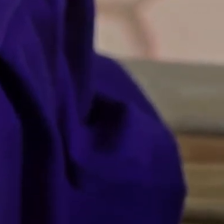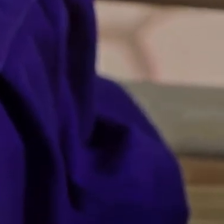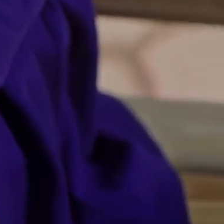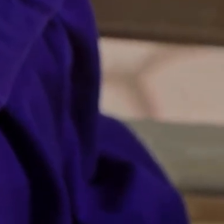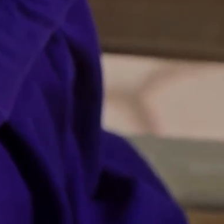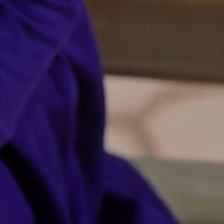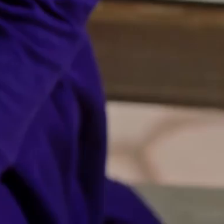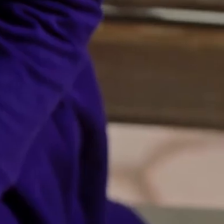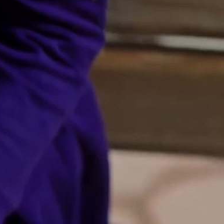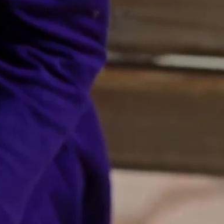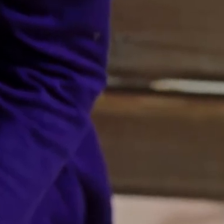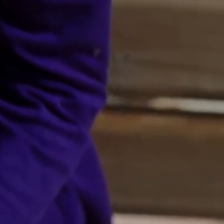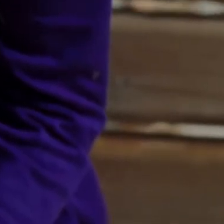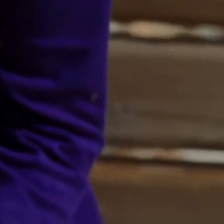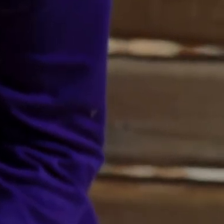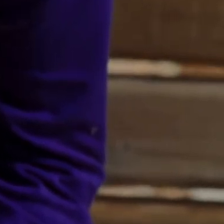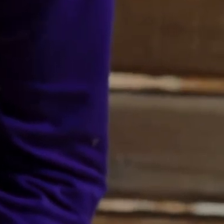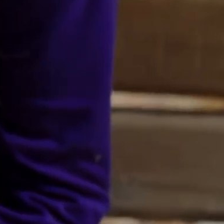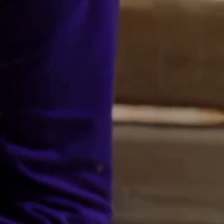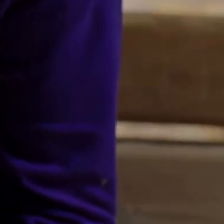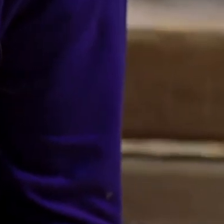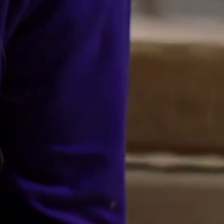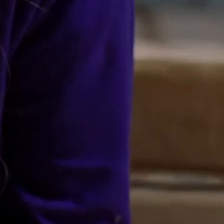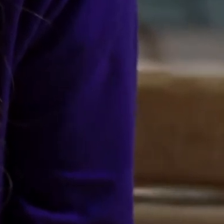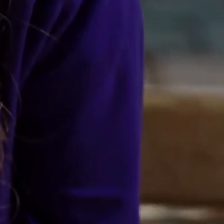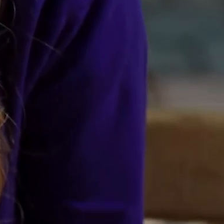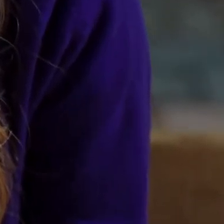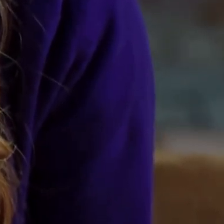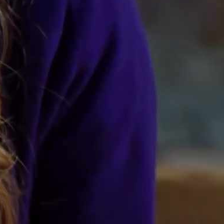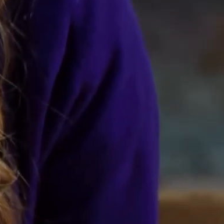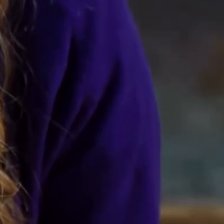Kesseler kanımı benim sen diye